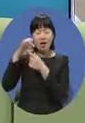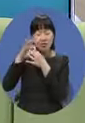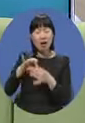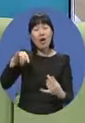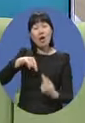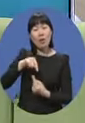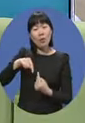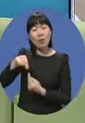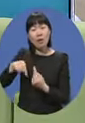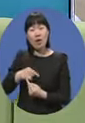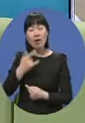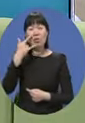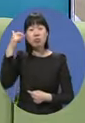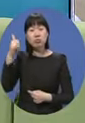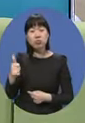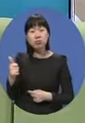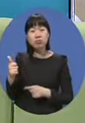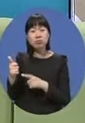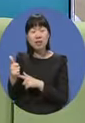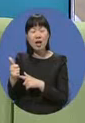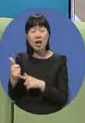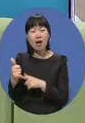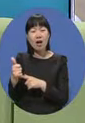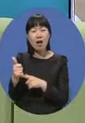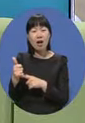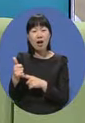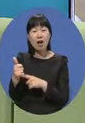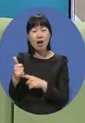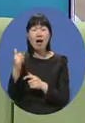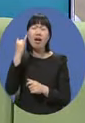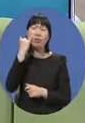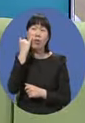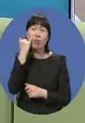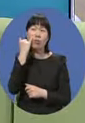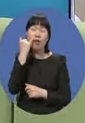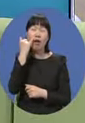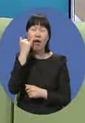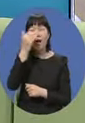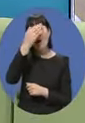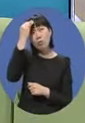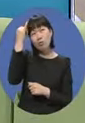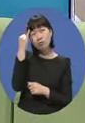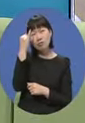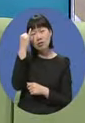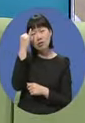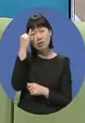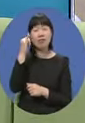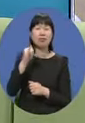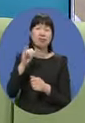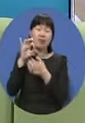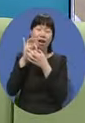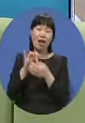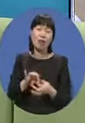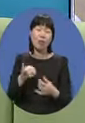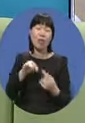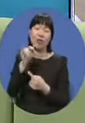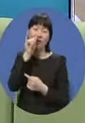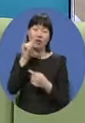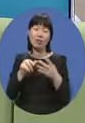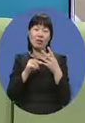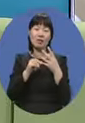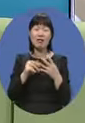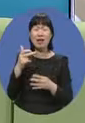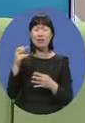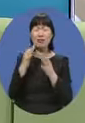늘어놓다 엄마랑 아빠가 이원대 할머니거들 근데 계속 이런 경우 있어요 그리고네 번째 큰